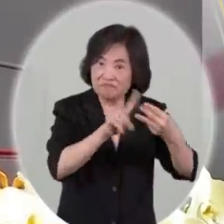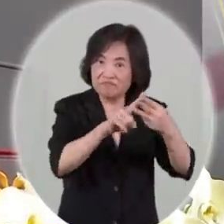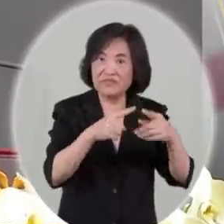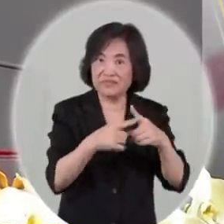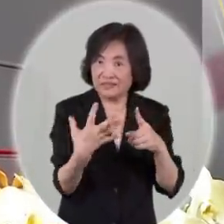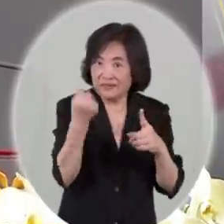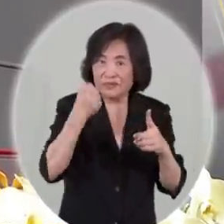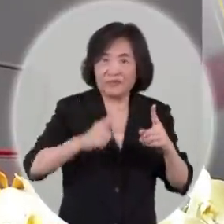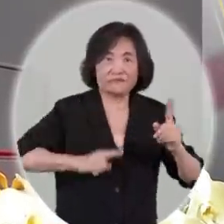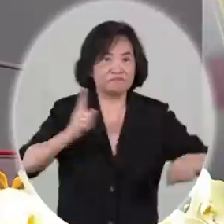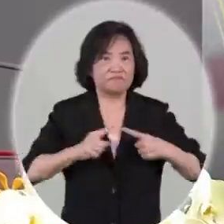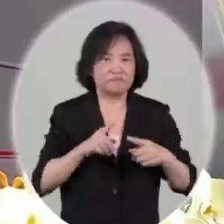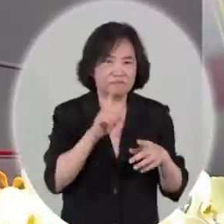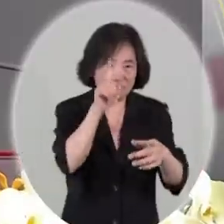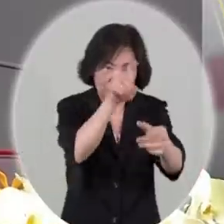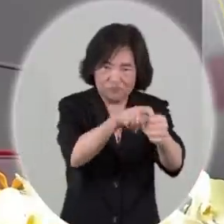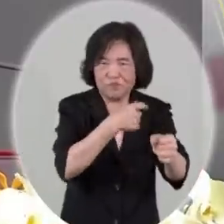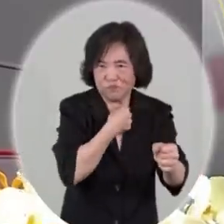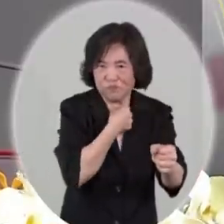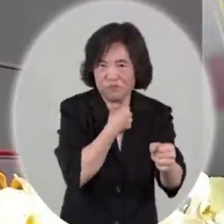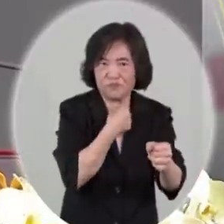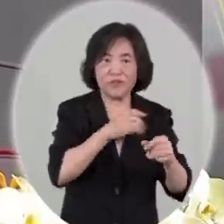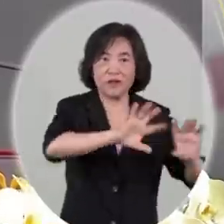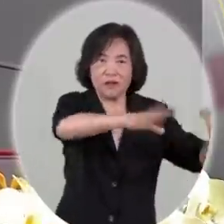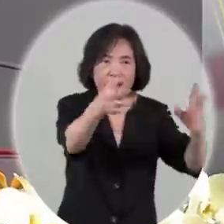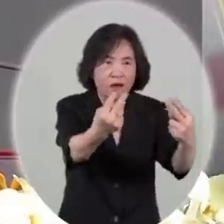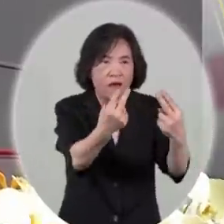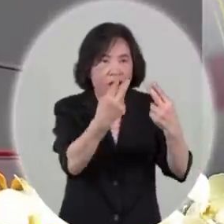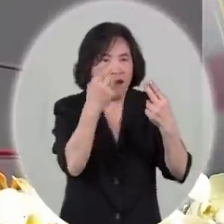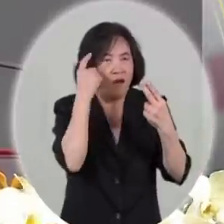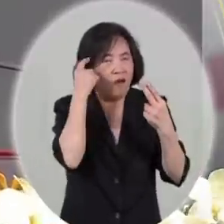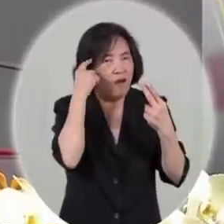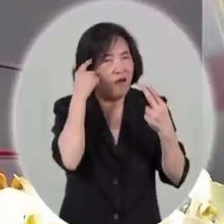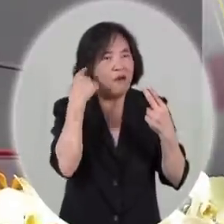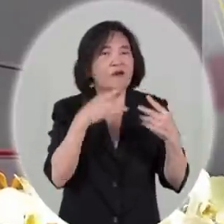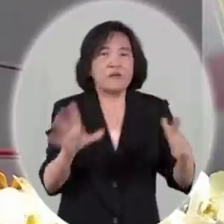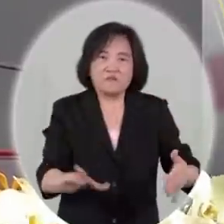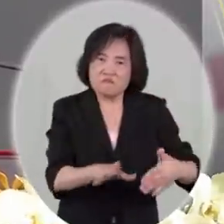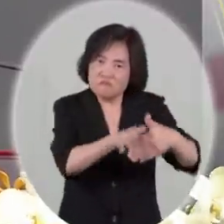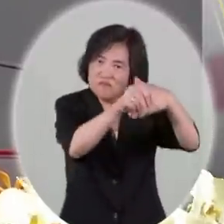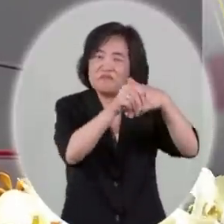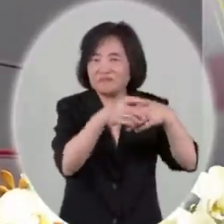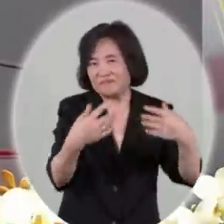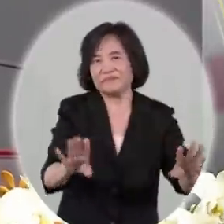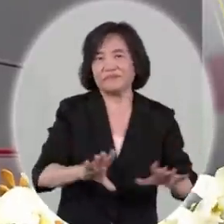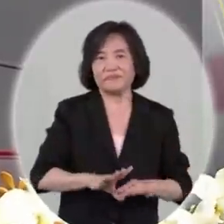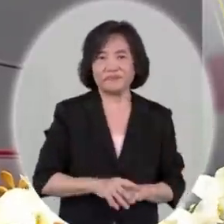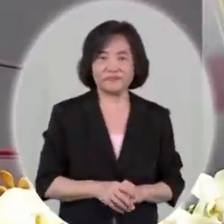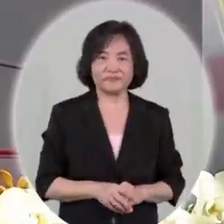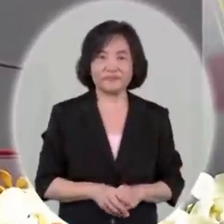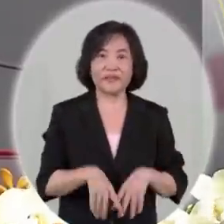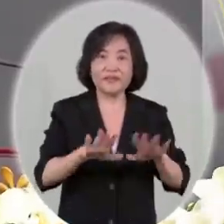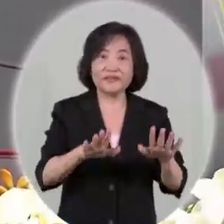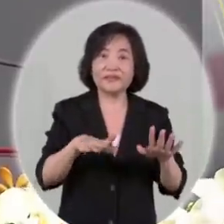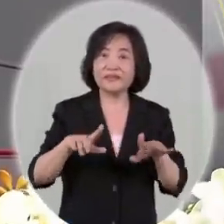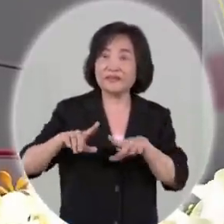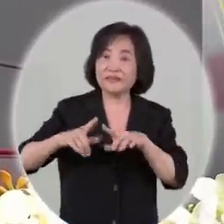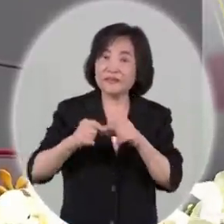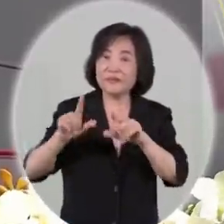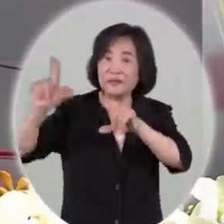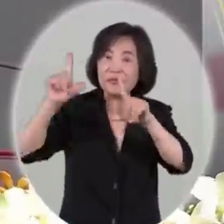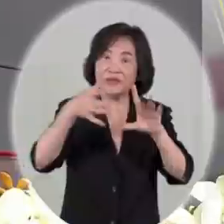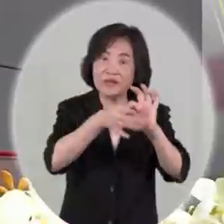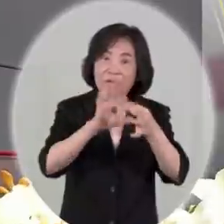的坚持和理念，在国际社会获得更多真朋友、真友谊。今年东京奥运，台